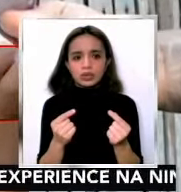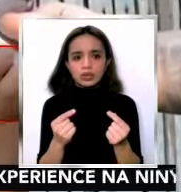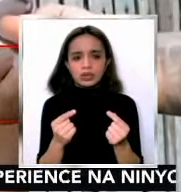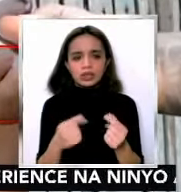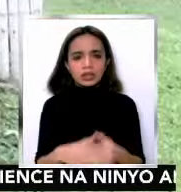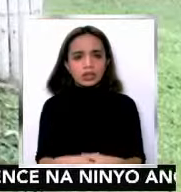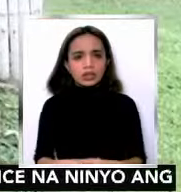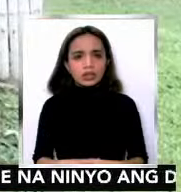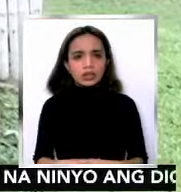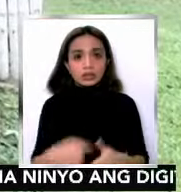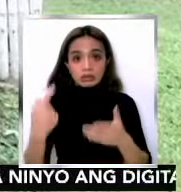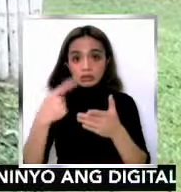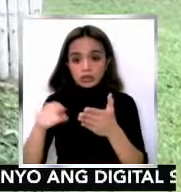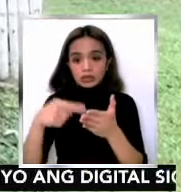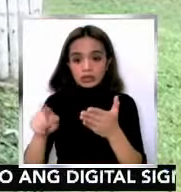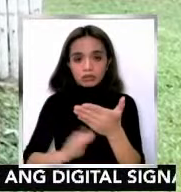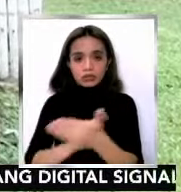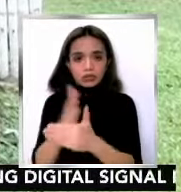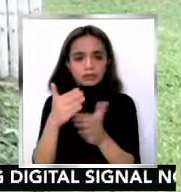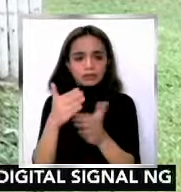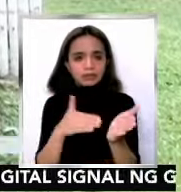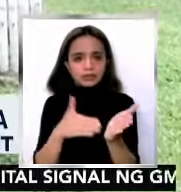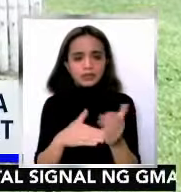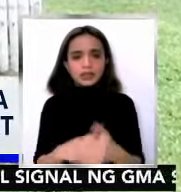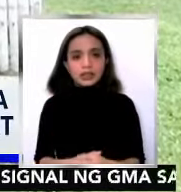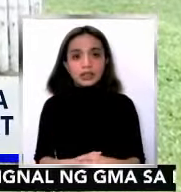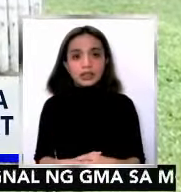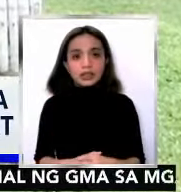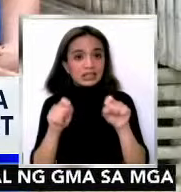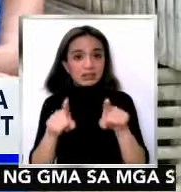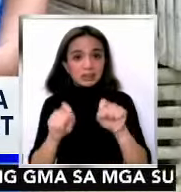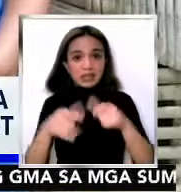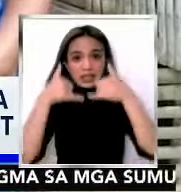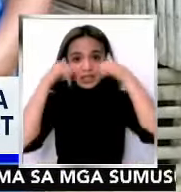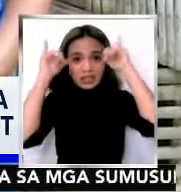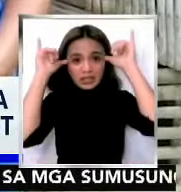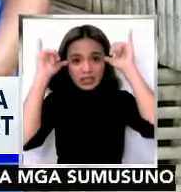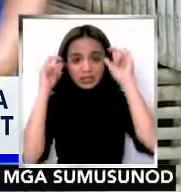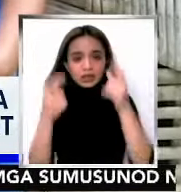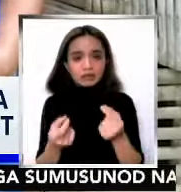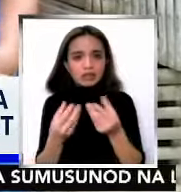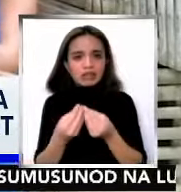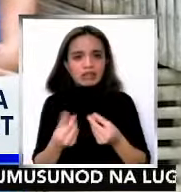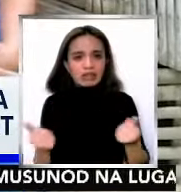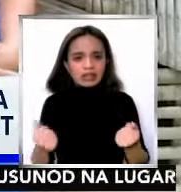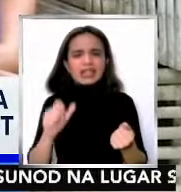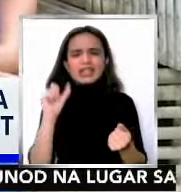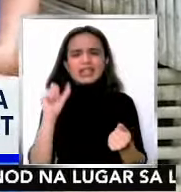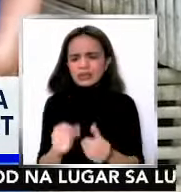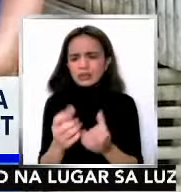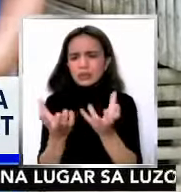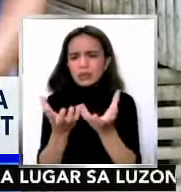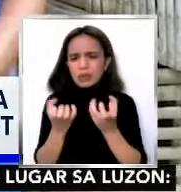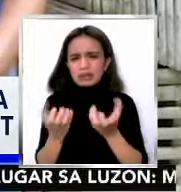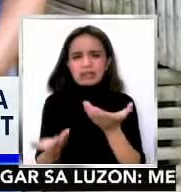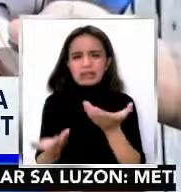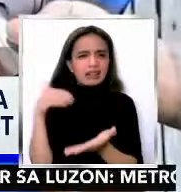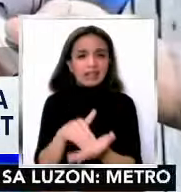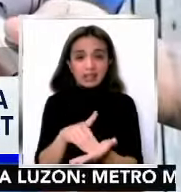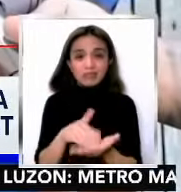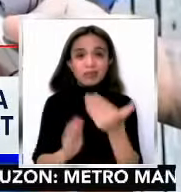nagpasikap ng doktor. Nagbenta na ng kalabaw si Guillermo para makapagpagamot. Gustuhin man daw nilang magpatingin muli, wala na raw silang